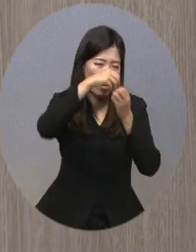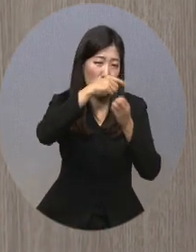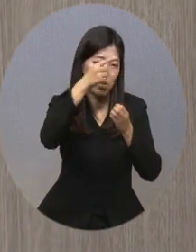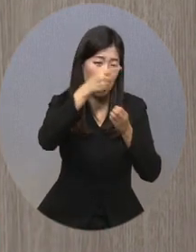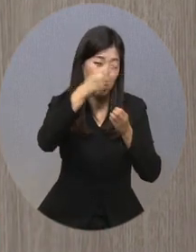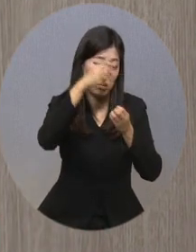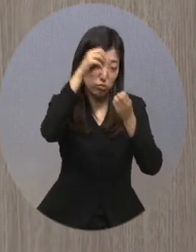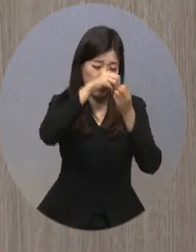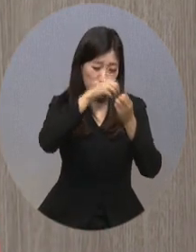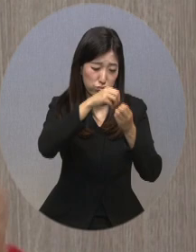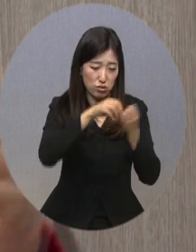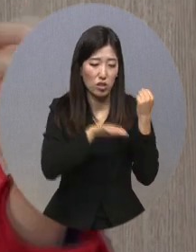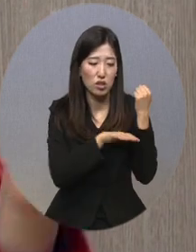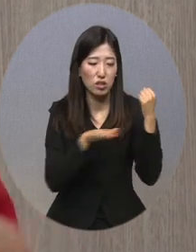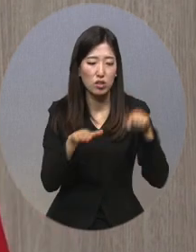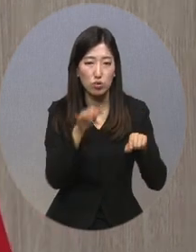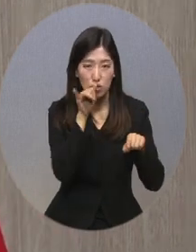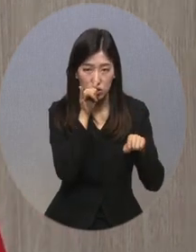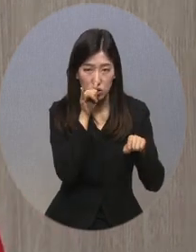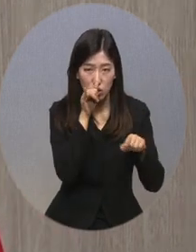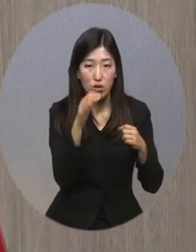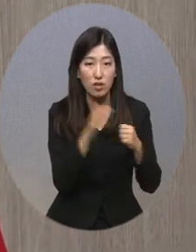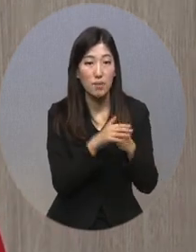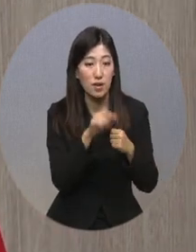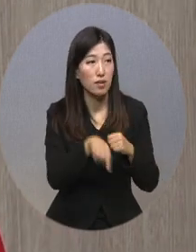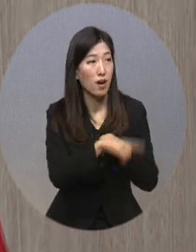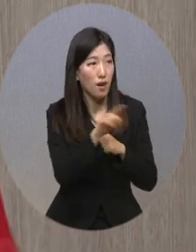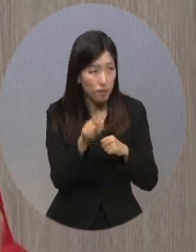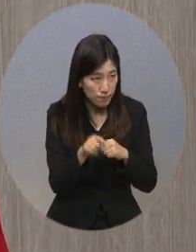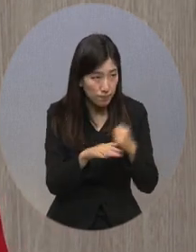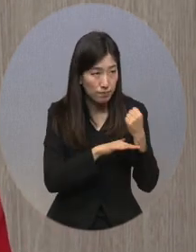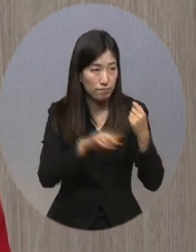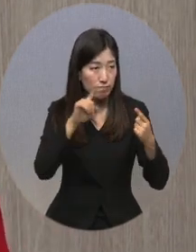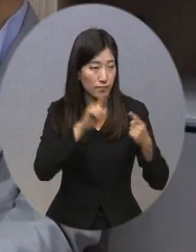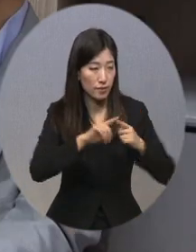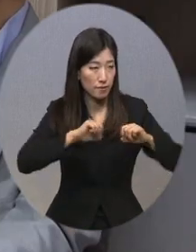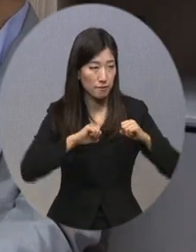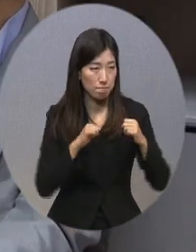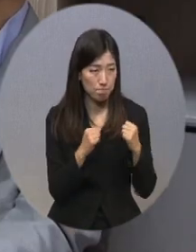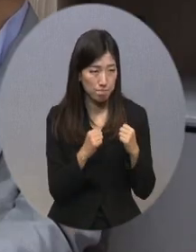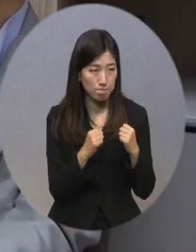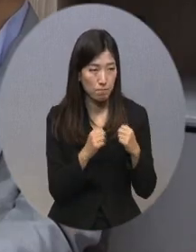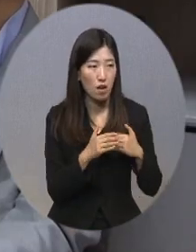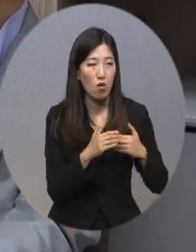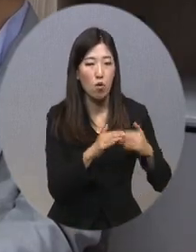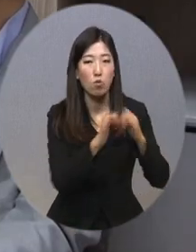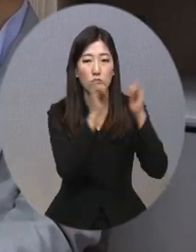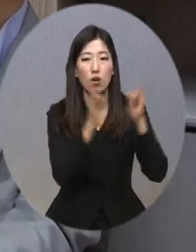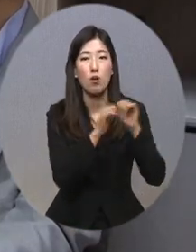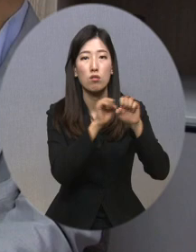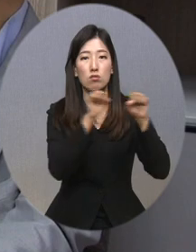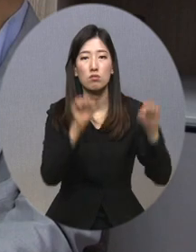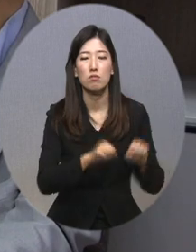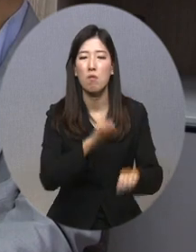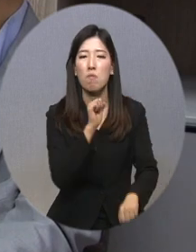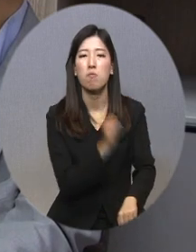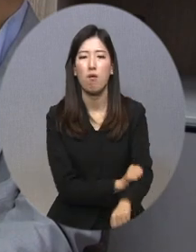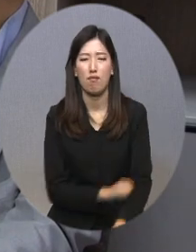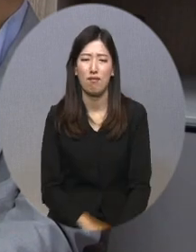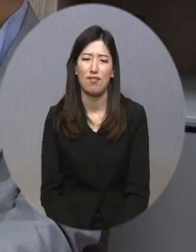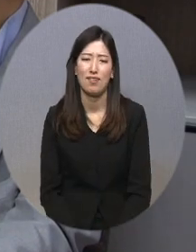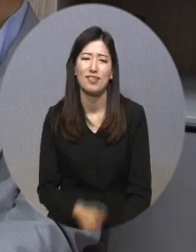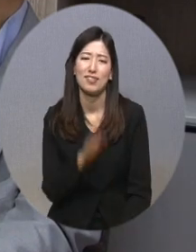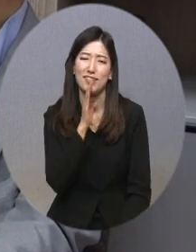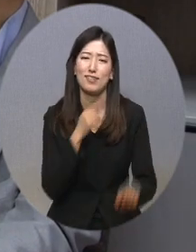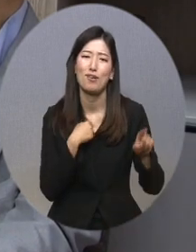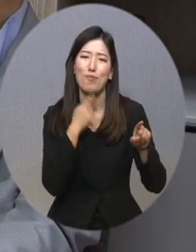그런 지침이 있기 때문에 다 따라와요. 그걸 따르고 그대로 하고 사회적 시스템이 예, 예, 예, 예. 정말